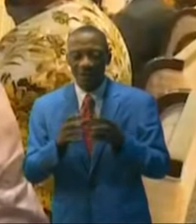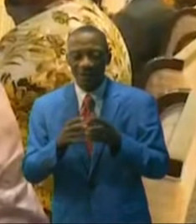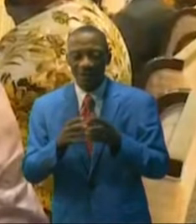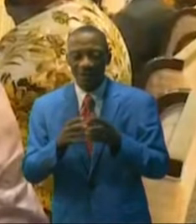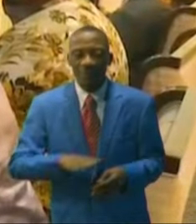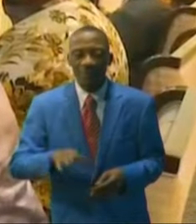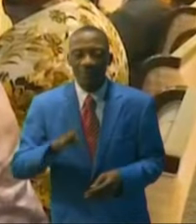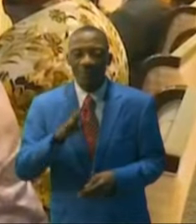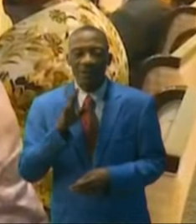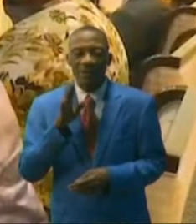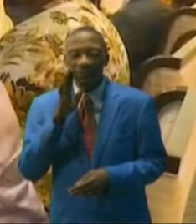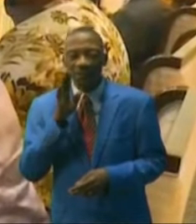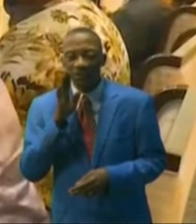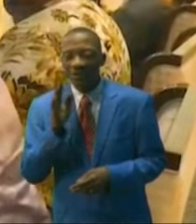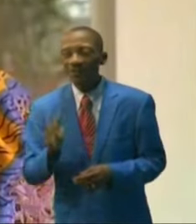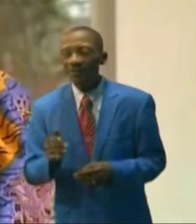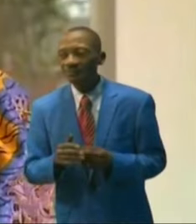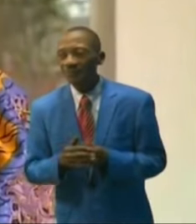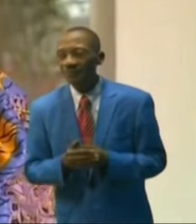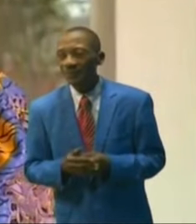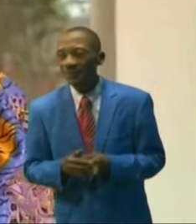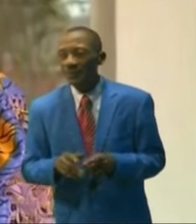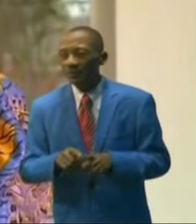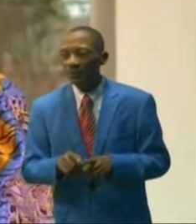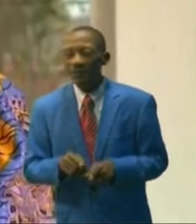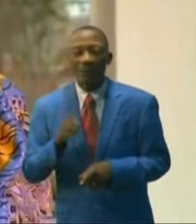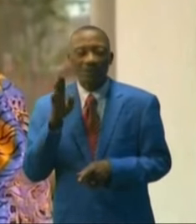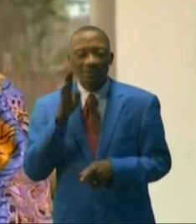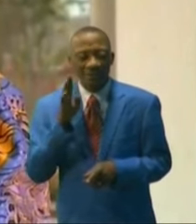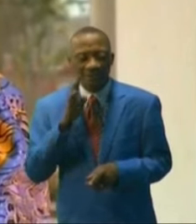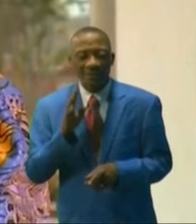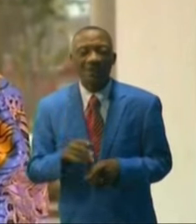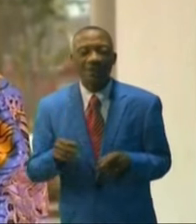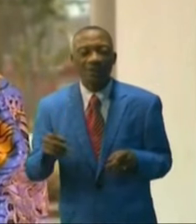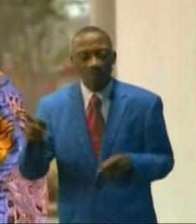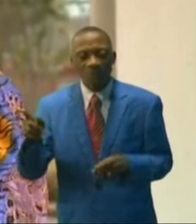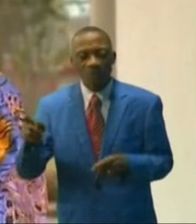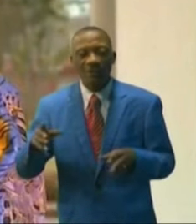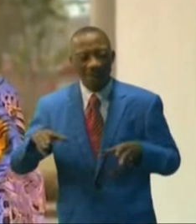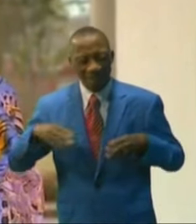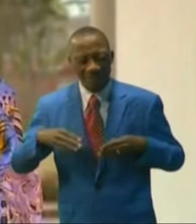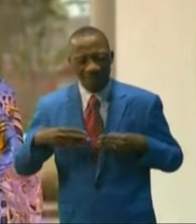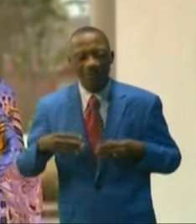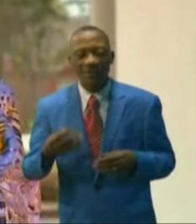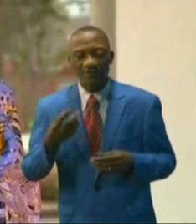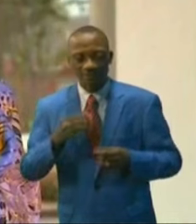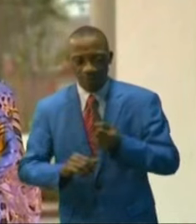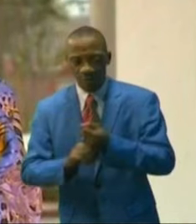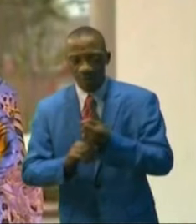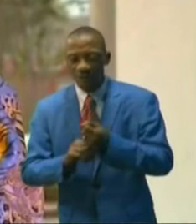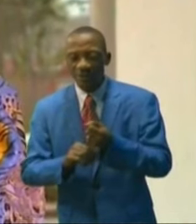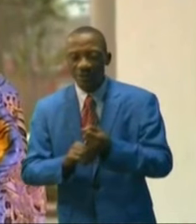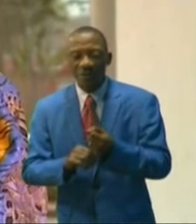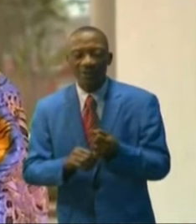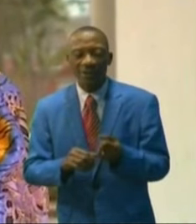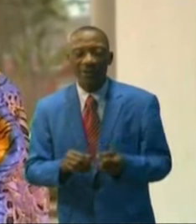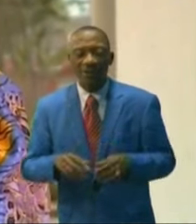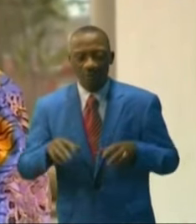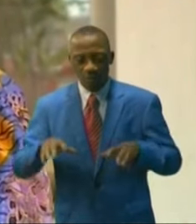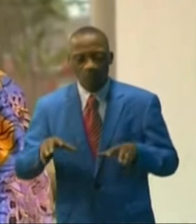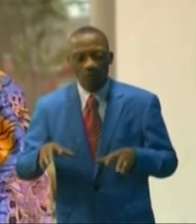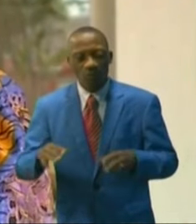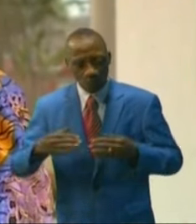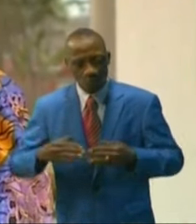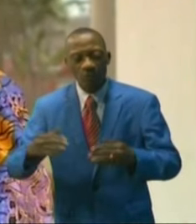l'Afrique. Parler d'investissements déjà en cours et d'accords signés dans le domaine de la sécurisation des aéroports, mais